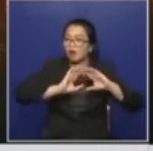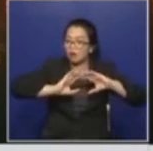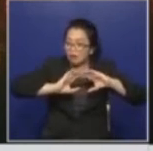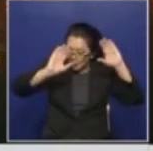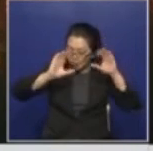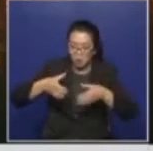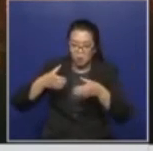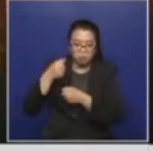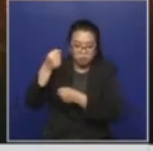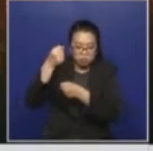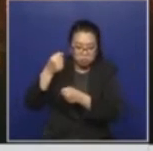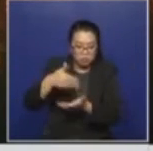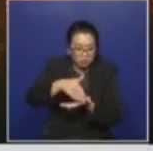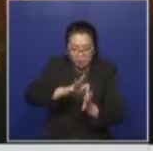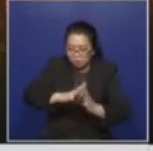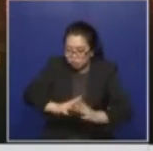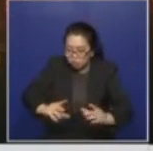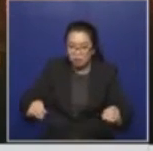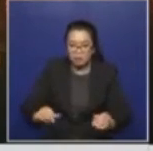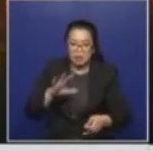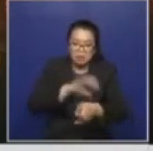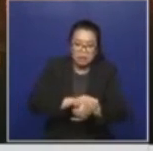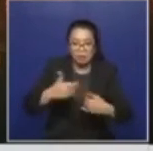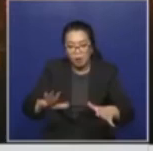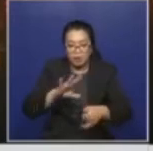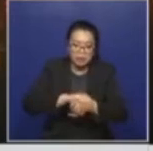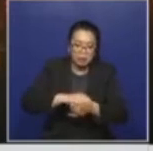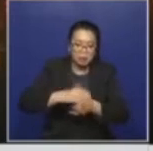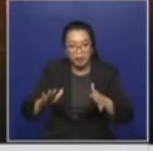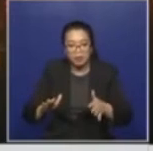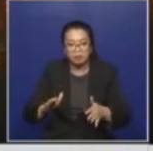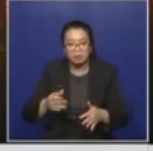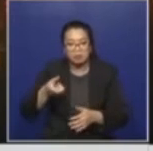และคณะรัฐมนตรีในยุคนี้จับจับปล่อยปล่อยปล่อยจับจับ